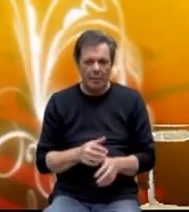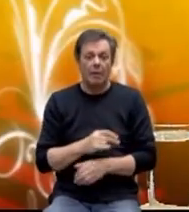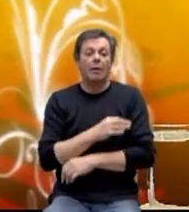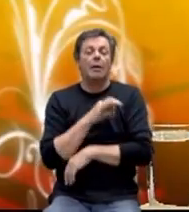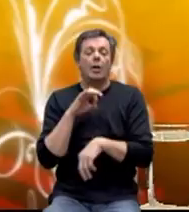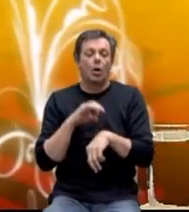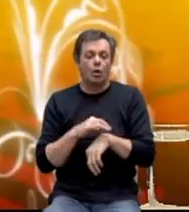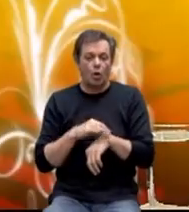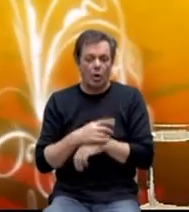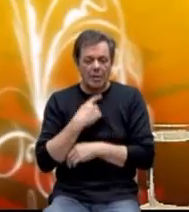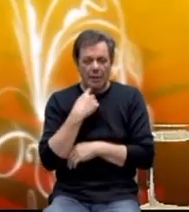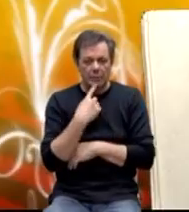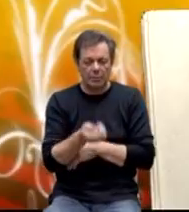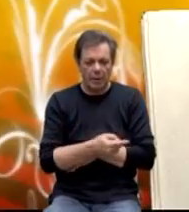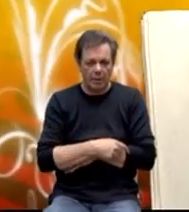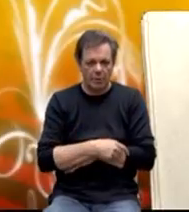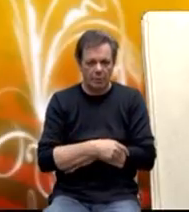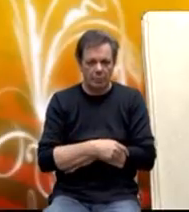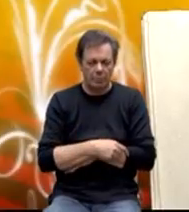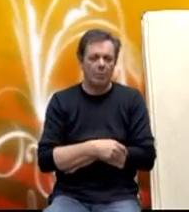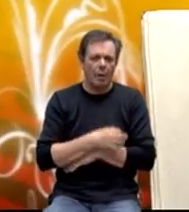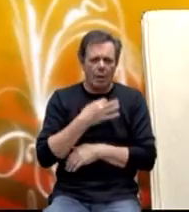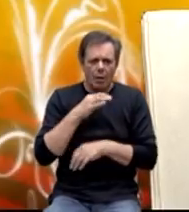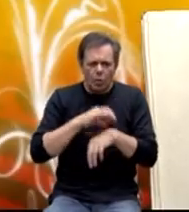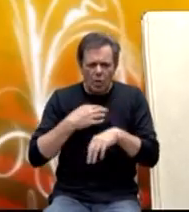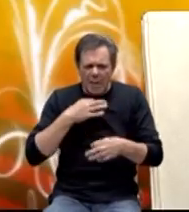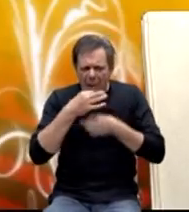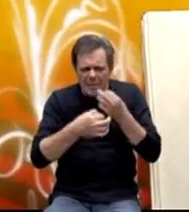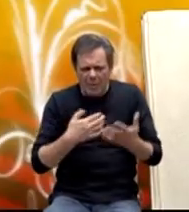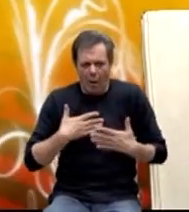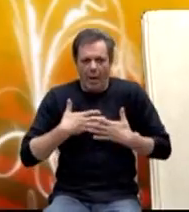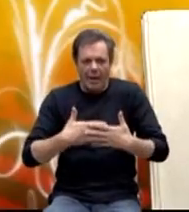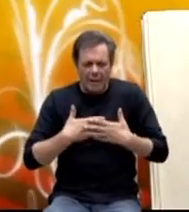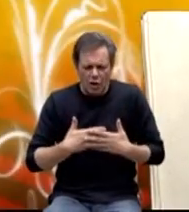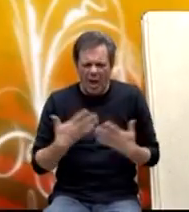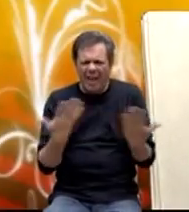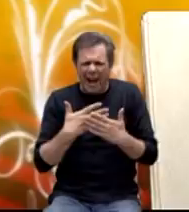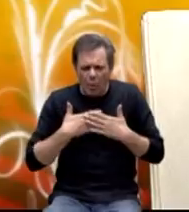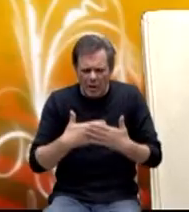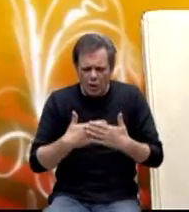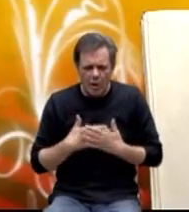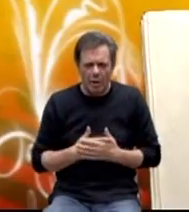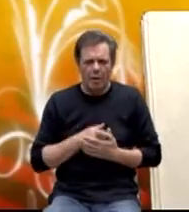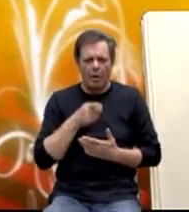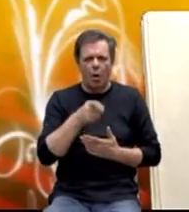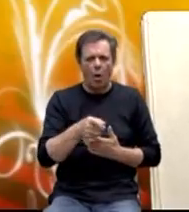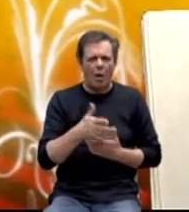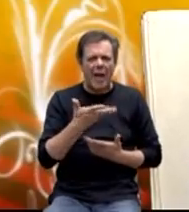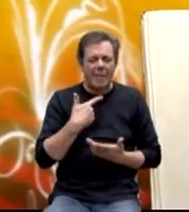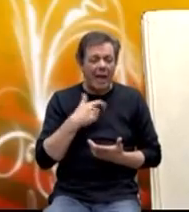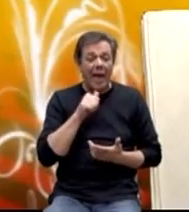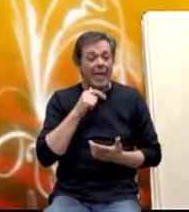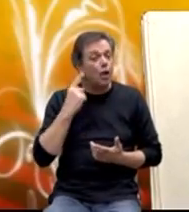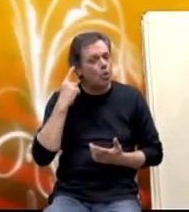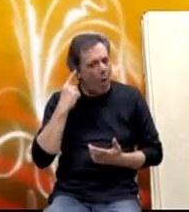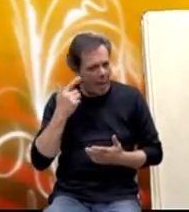doktorica vam kaže... I doktorica me ispituje da li diše, kako diše. Mislim, ona je njega i uspjela i